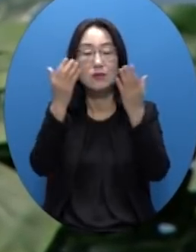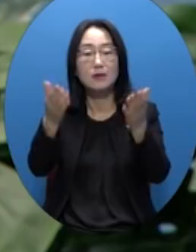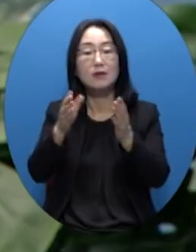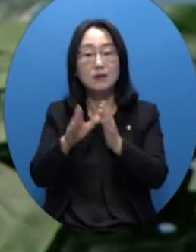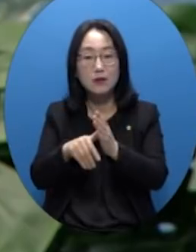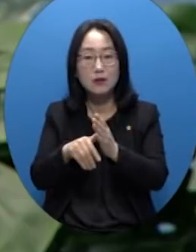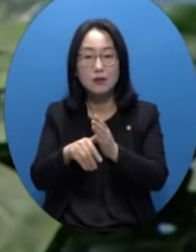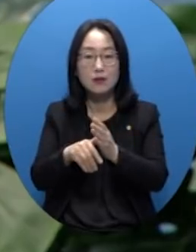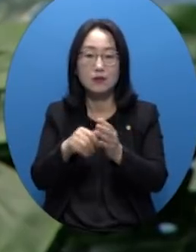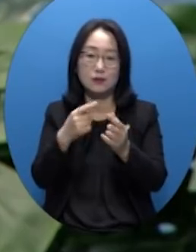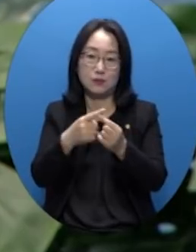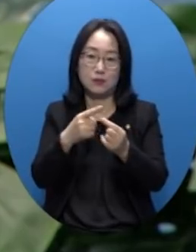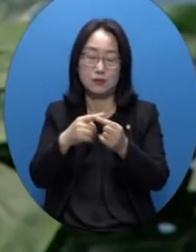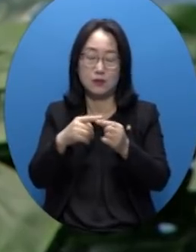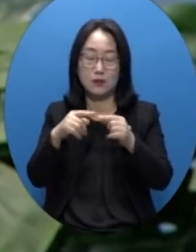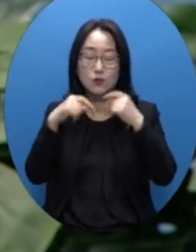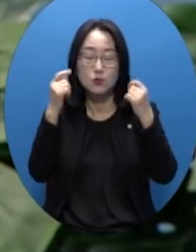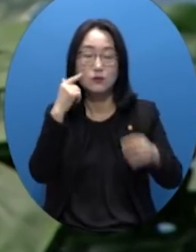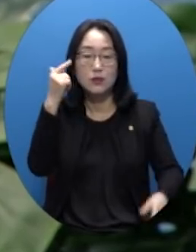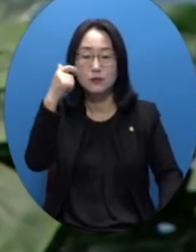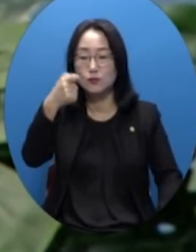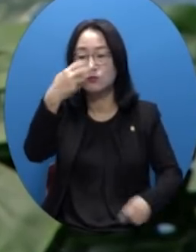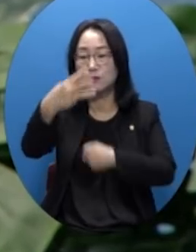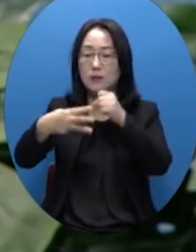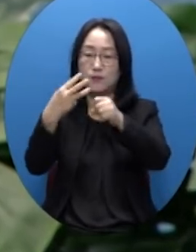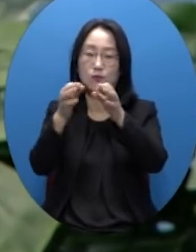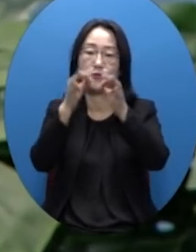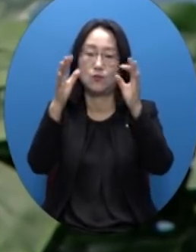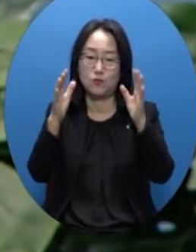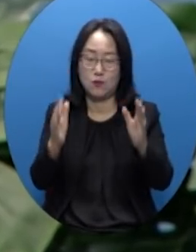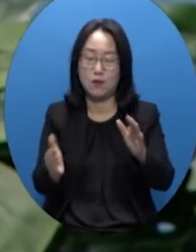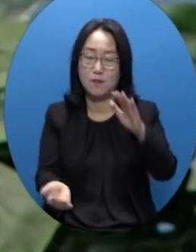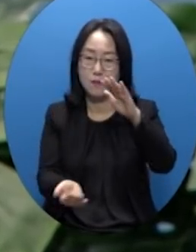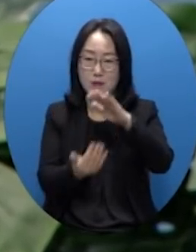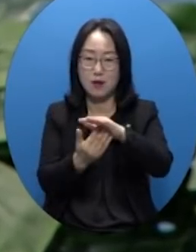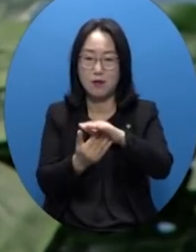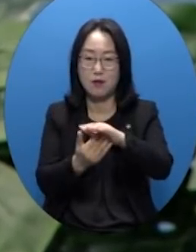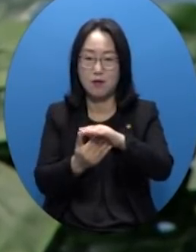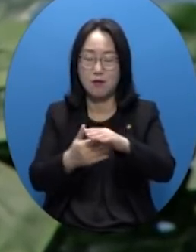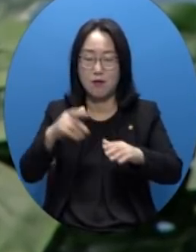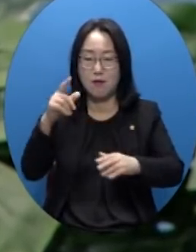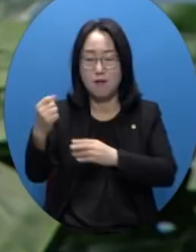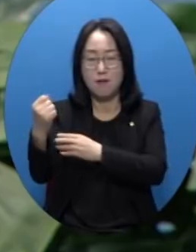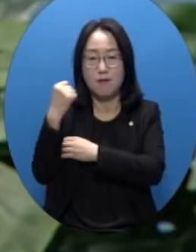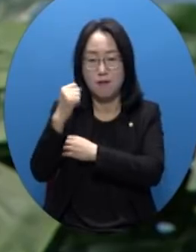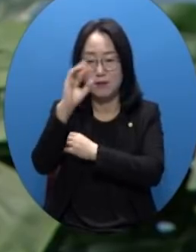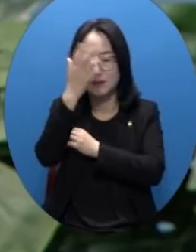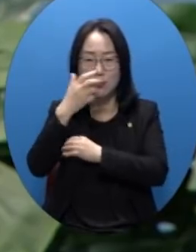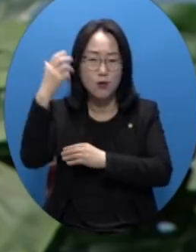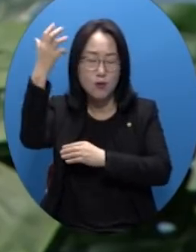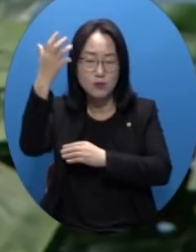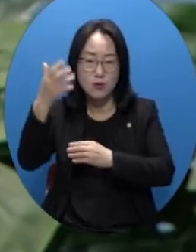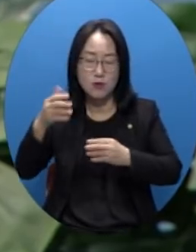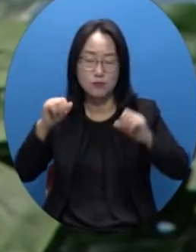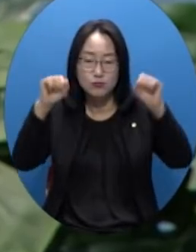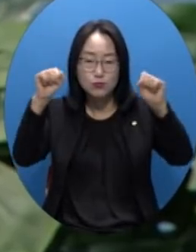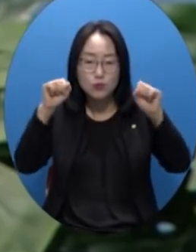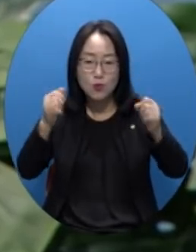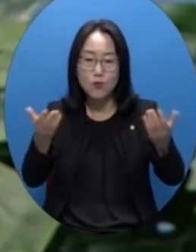경유 원로 목사님께서 63년 동안 이루어진 강력한 성령 운동의 역사 로